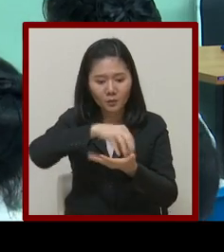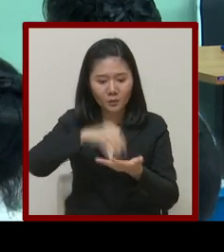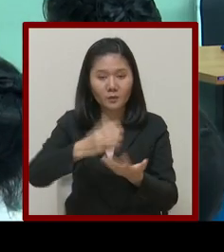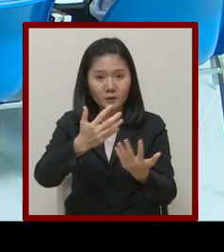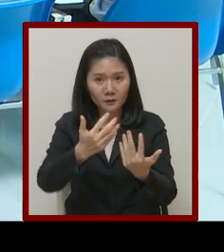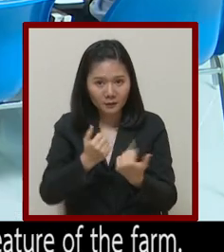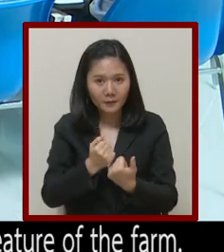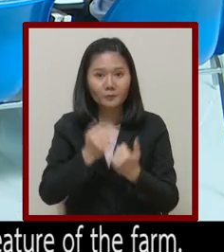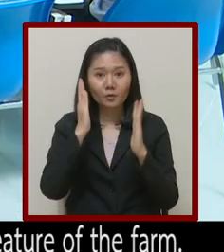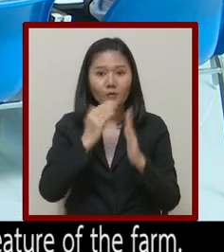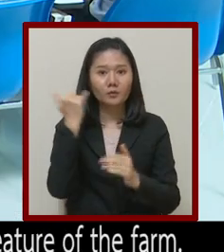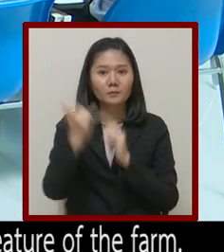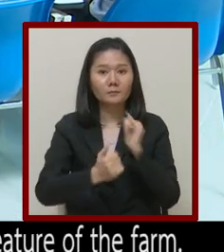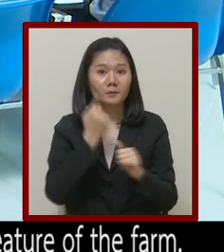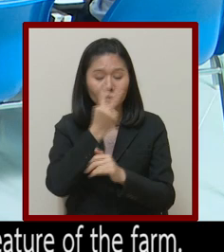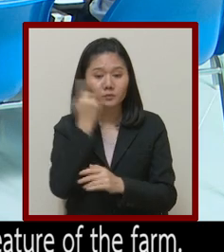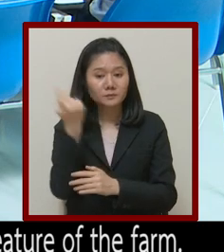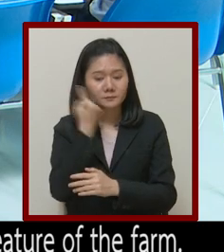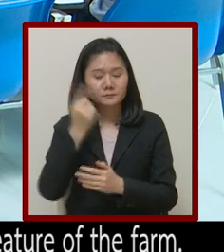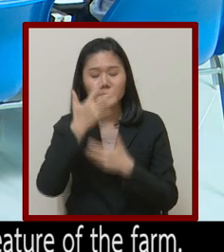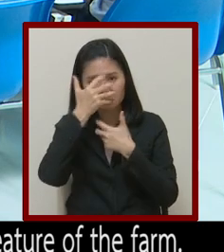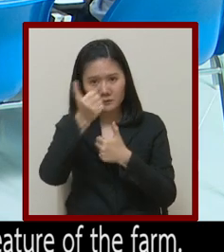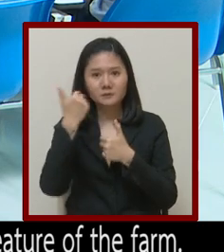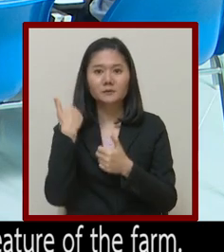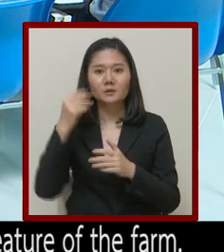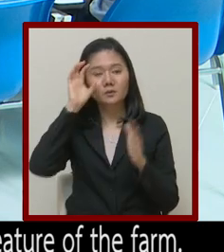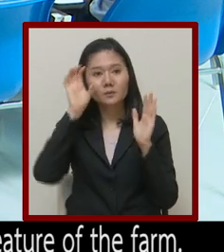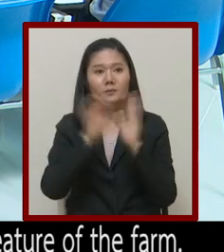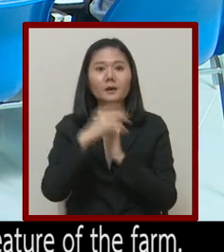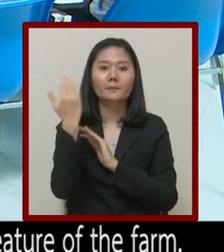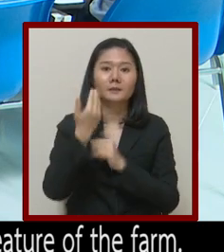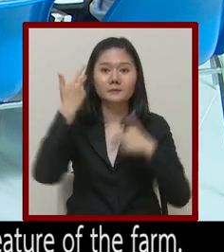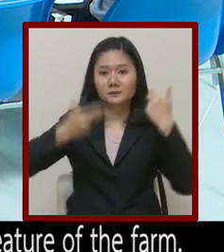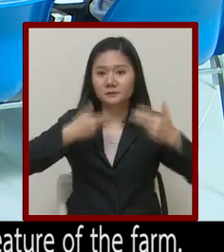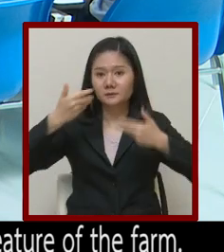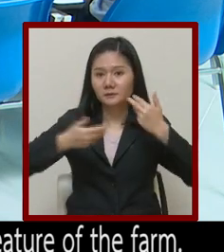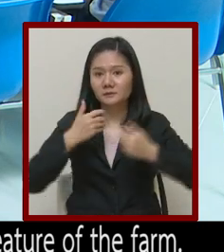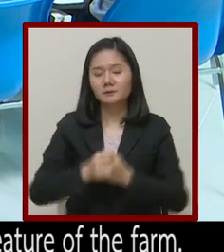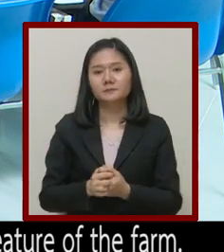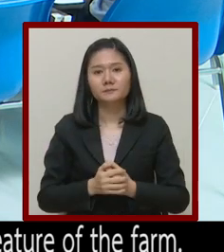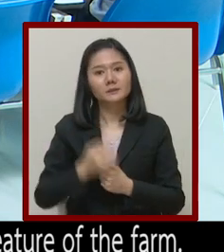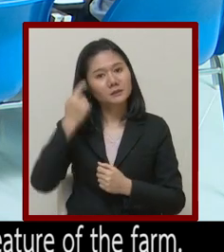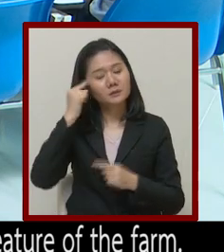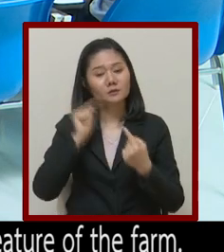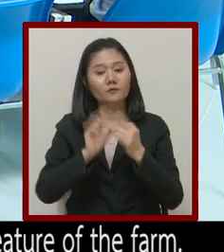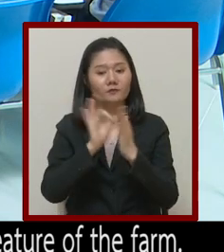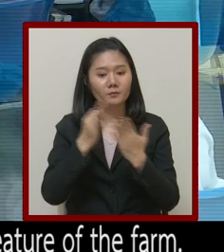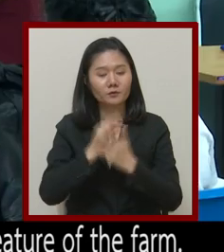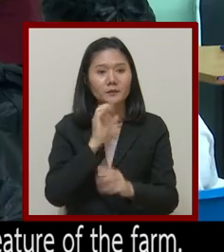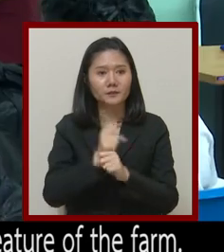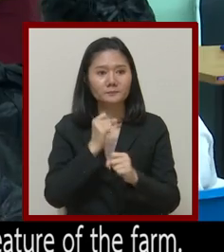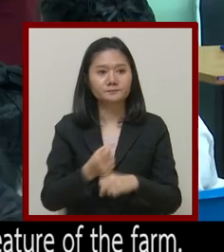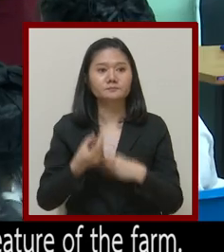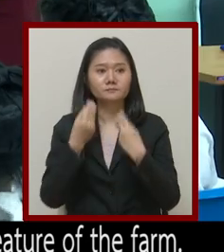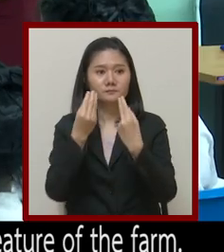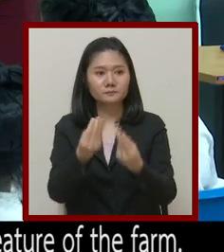ท่องเที่ยวเลยใช่ไหมคะดูน่าสนใจทีเดียวอันนี้ก็เป็นภาพกิจกรรมที่อาจจะเป็นทางเพจของเขาเนี่ยเขาทำขึ้นม